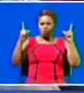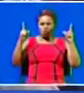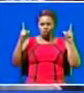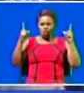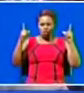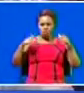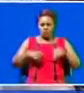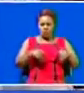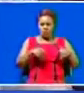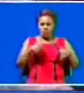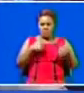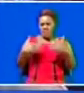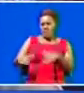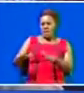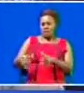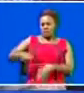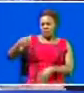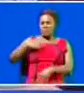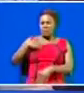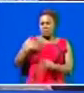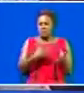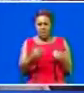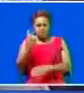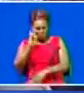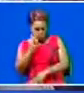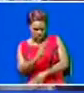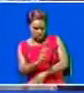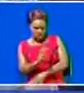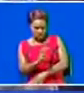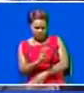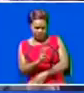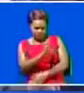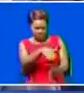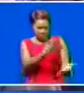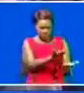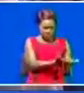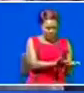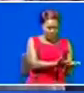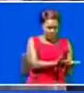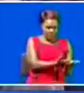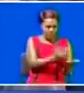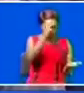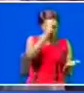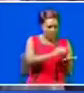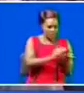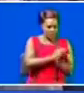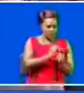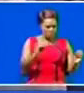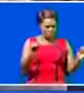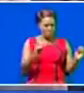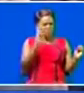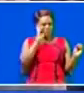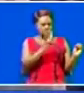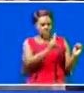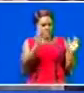yeye inefuata. Nikaachilia misigo yangu nikaenda mahali accident imefanyika. Kufika pale sikuamini. Niliona